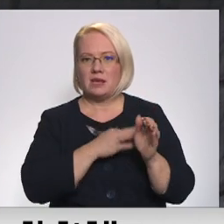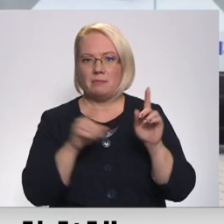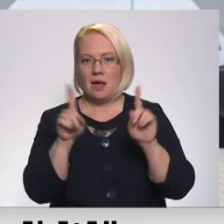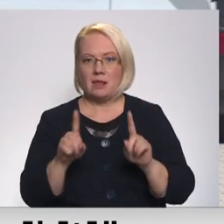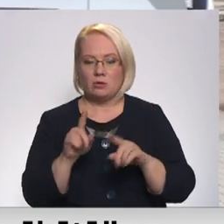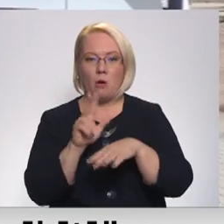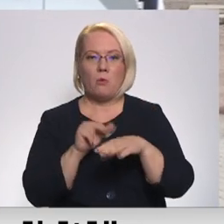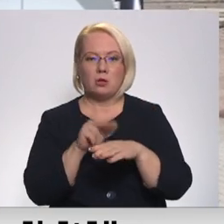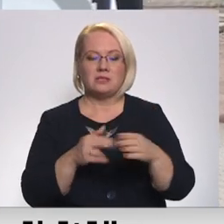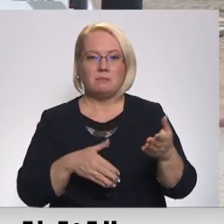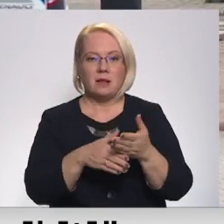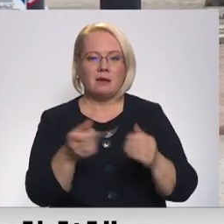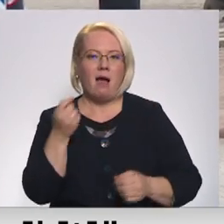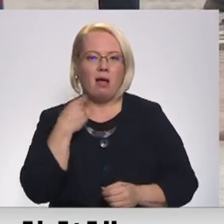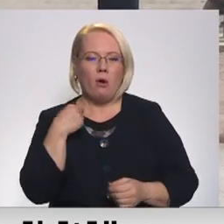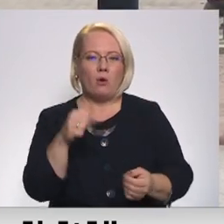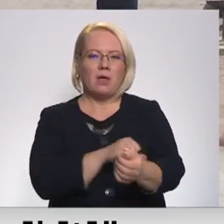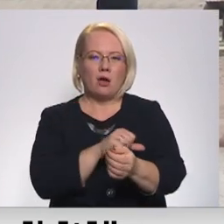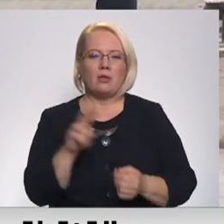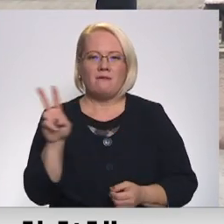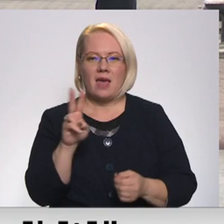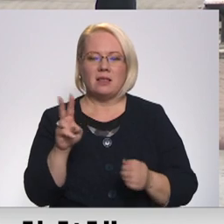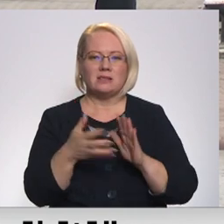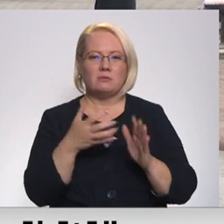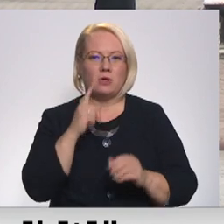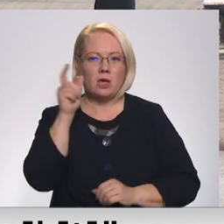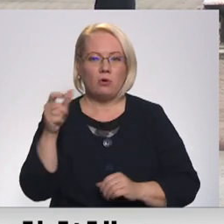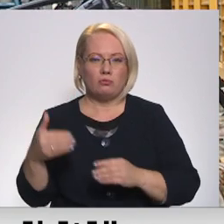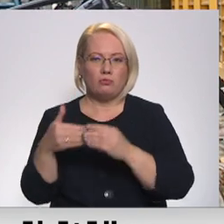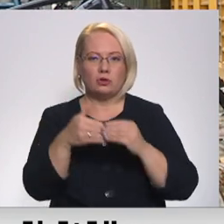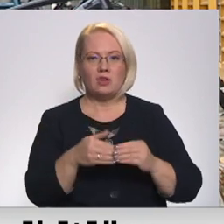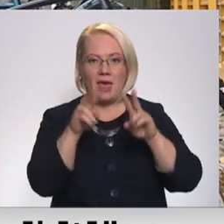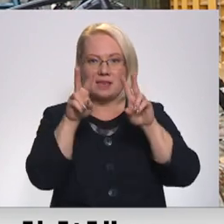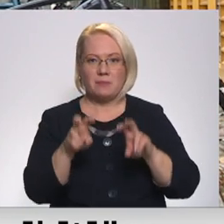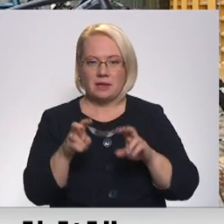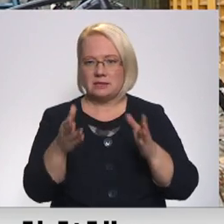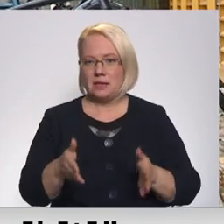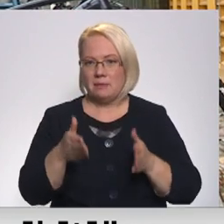policijas palīdzību alkohola un psihotropās vielas lietojušie jaunieši nogādāt ekspertīzē